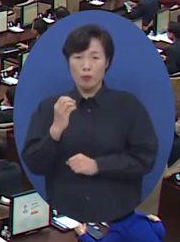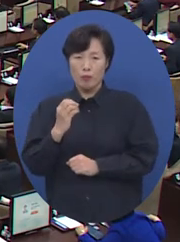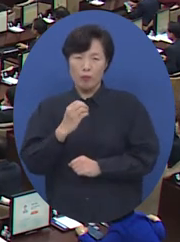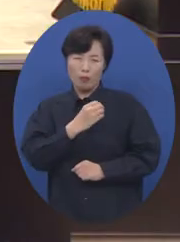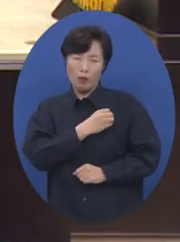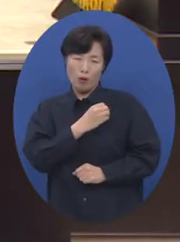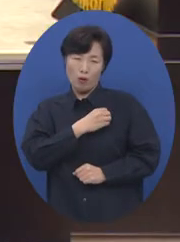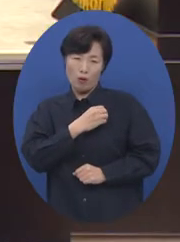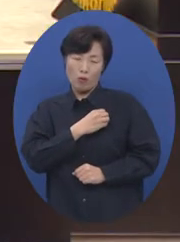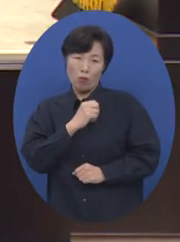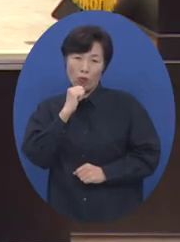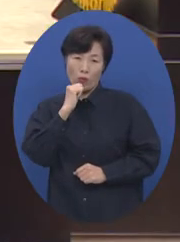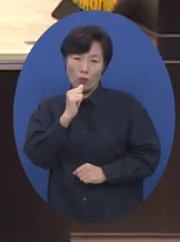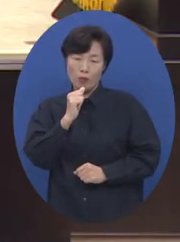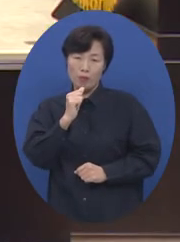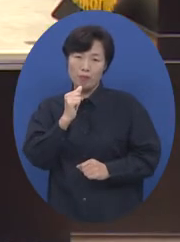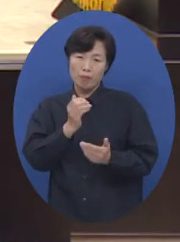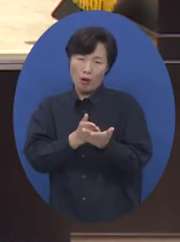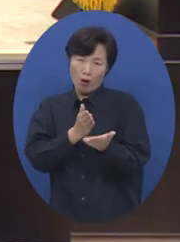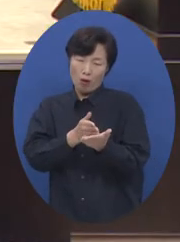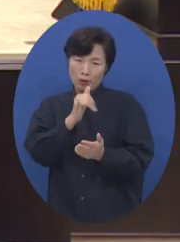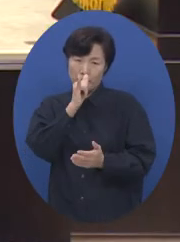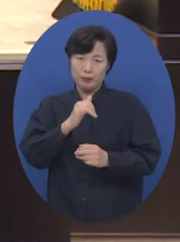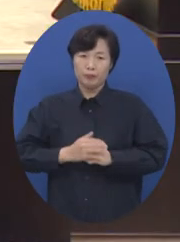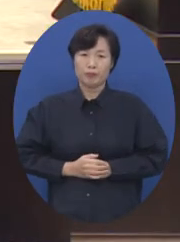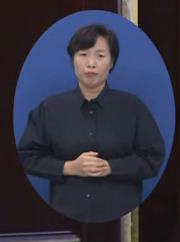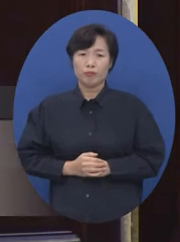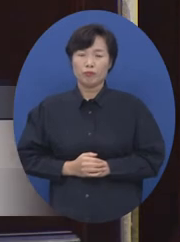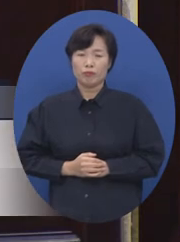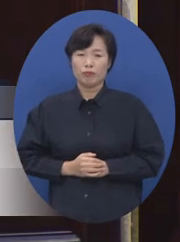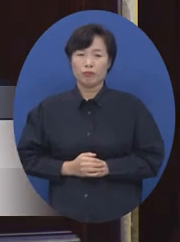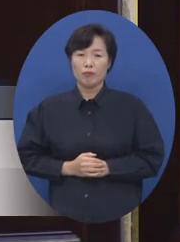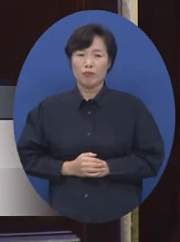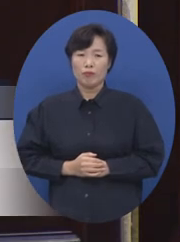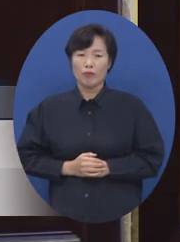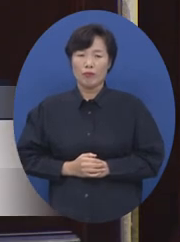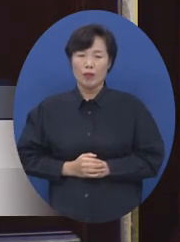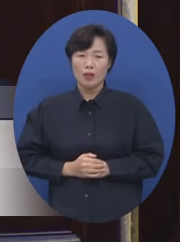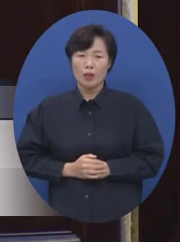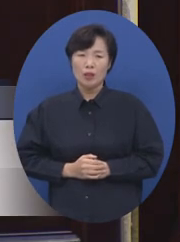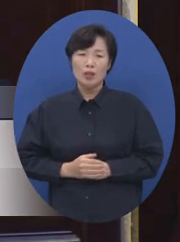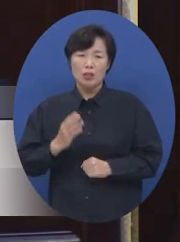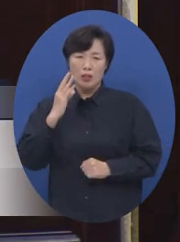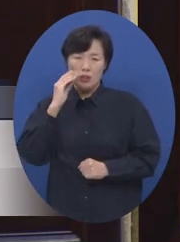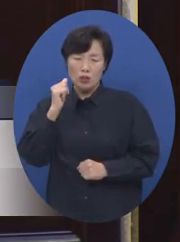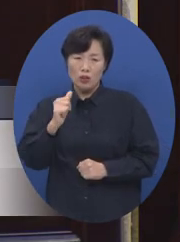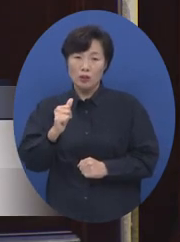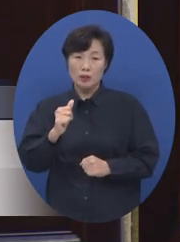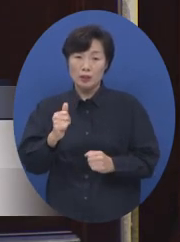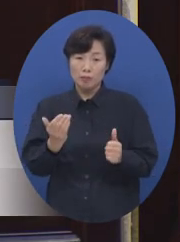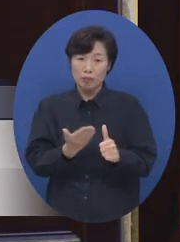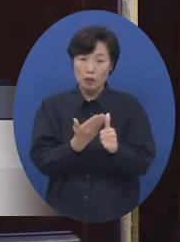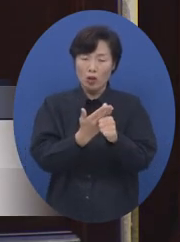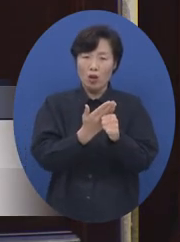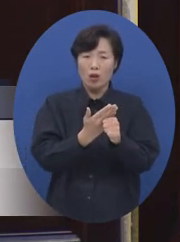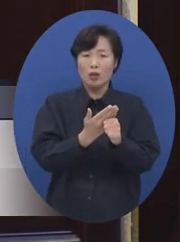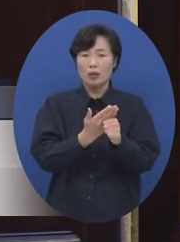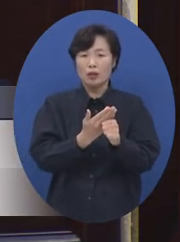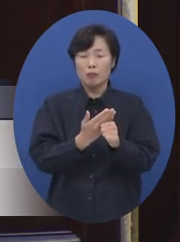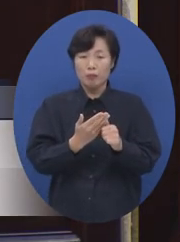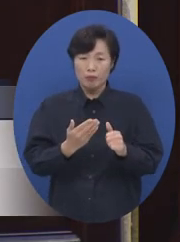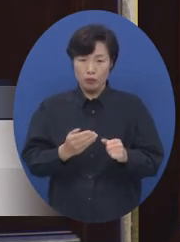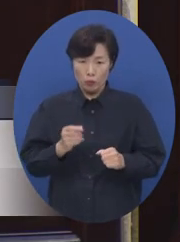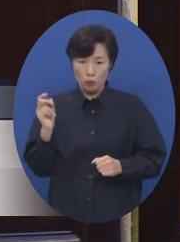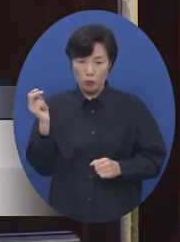통해 도정에 관한 다양한 의원들의 의견이 제시됐습니다. 현장 적응력을 갖춘 실질적인 숙련 건설 인력